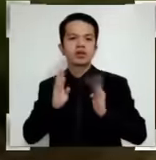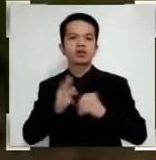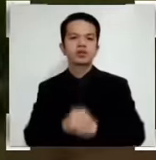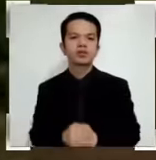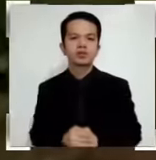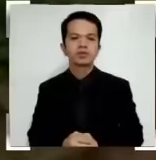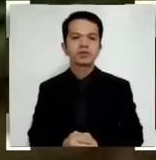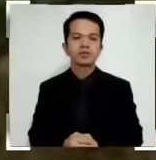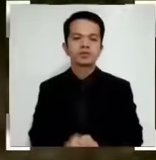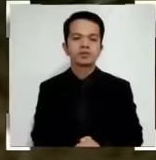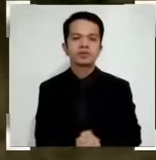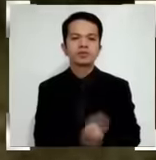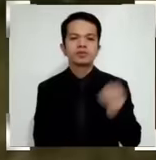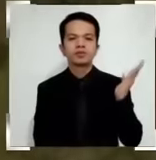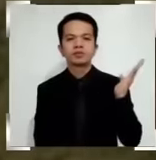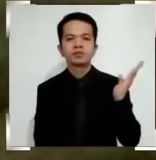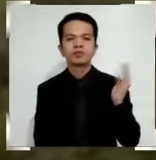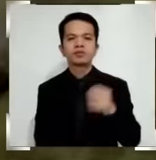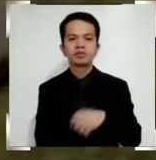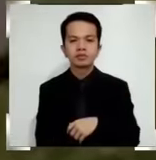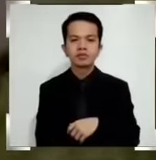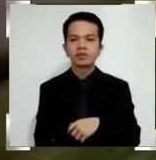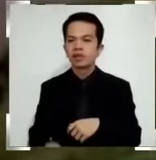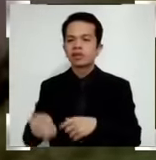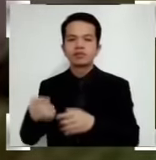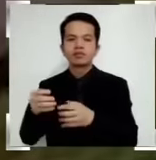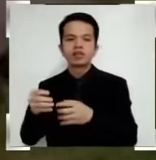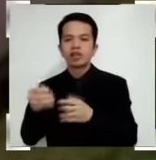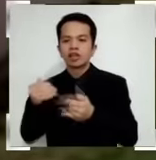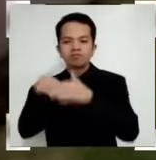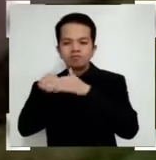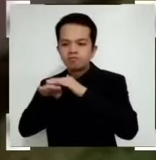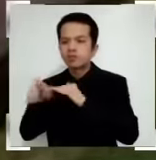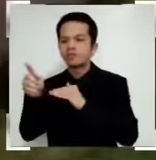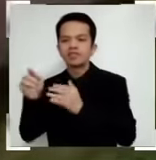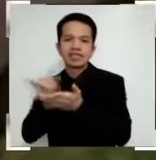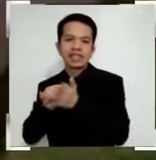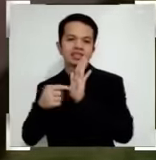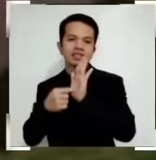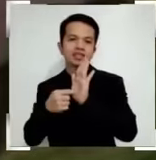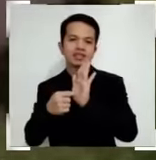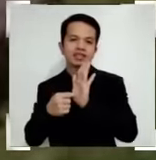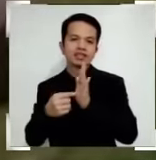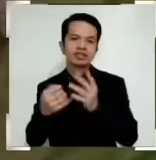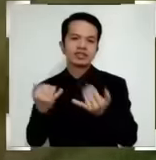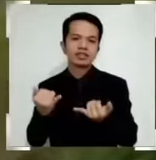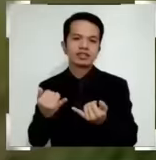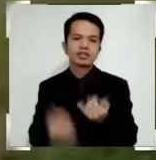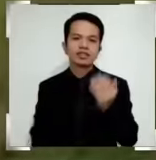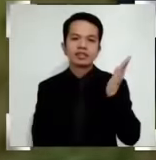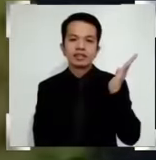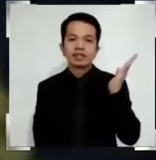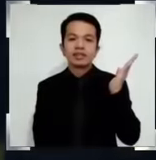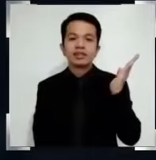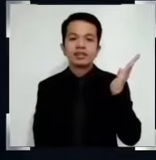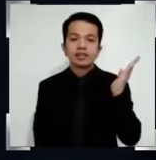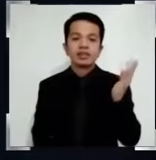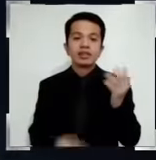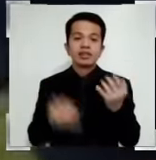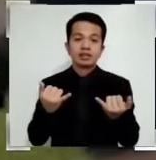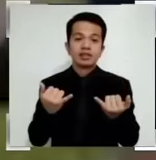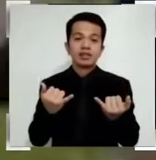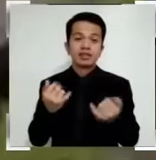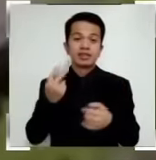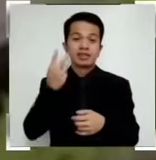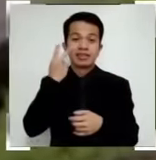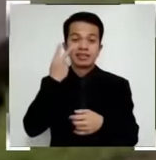ibang parte ng property na ating pinasok. Makikita natin na bukod nga doon sa ating dinaan ng mga